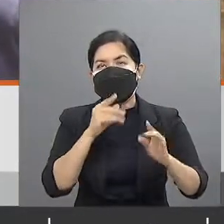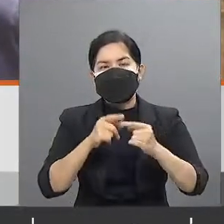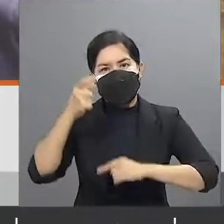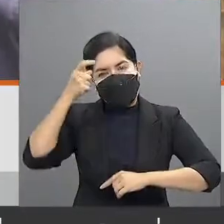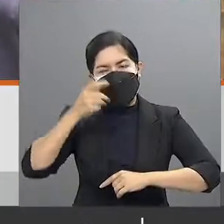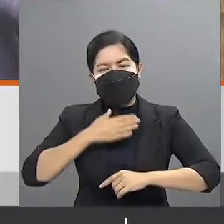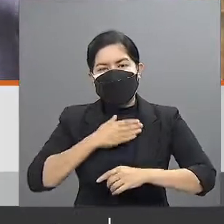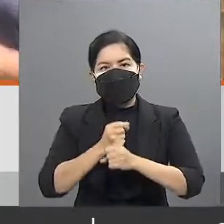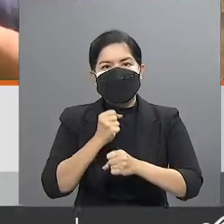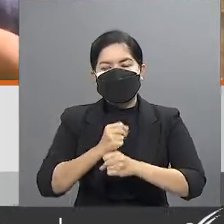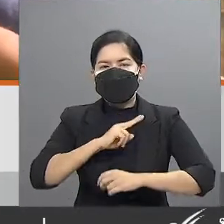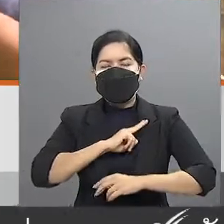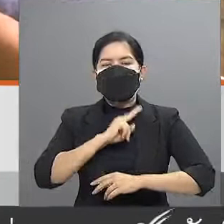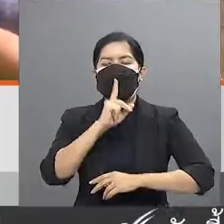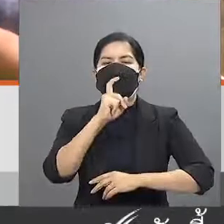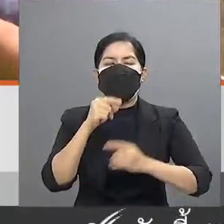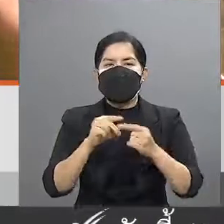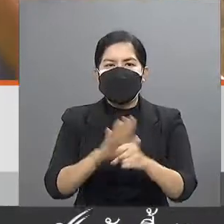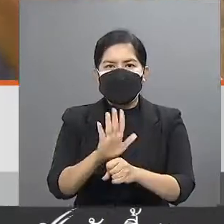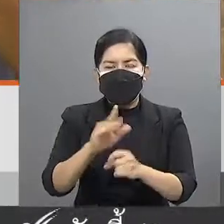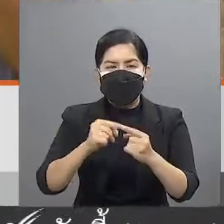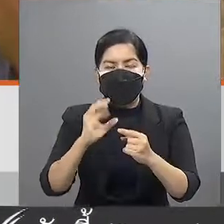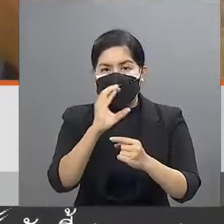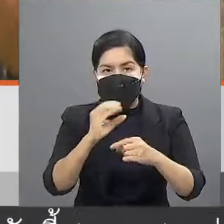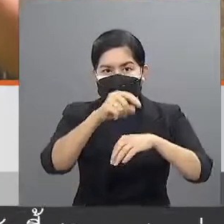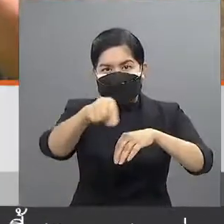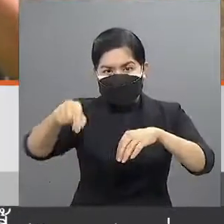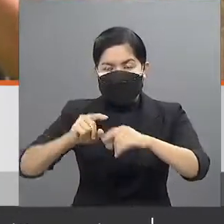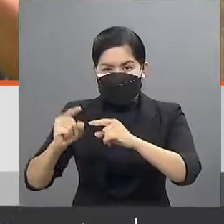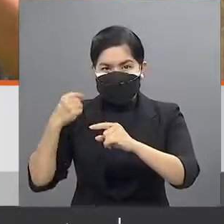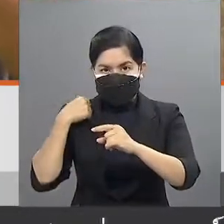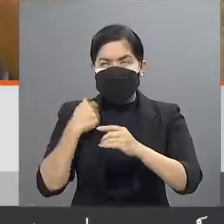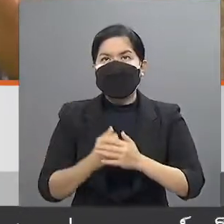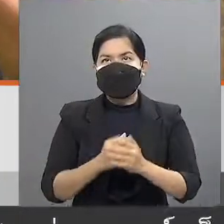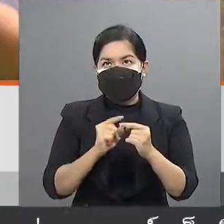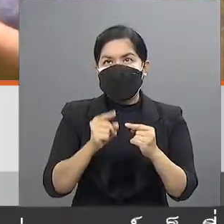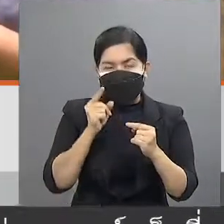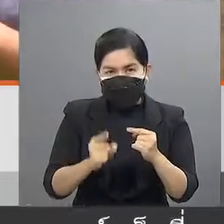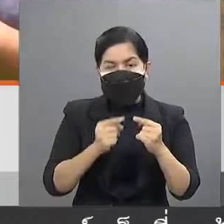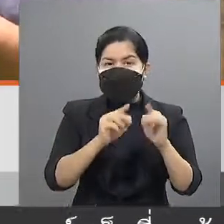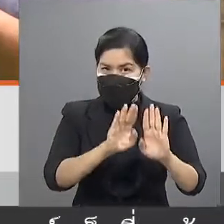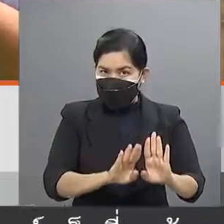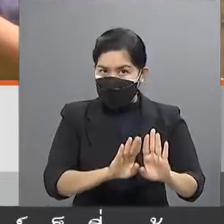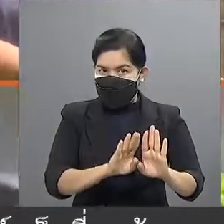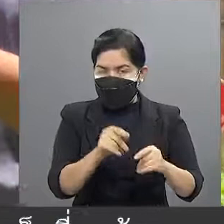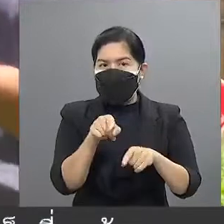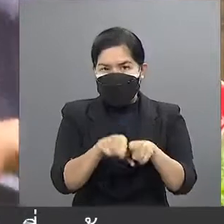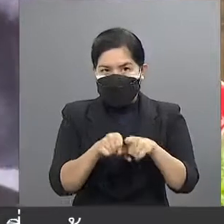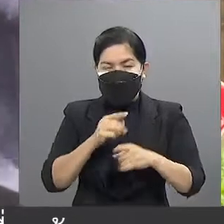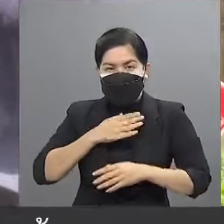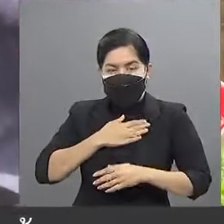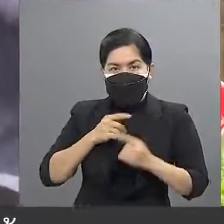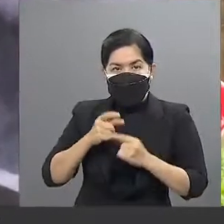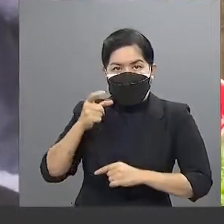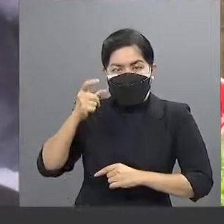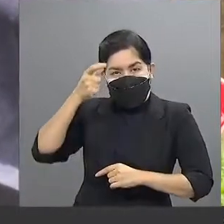อนแต่คือวัวที่ผมจะส่งให้ลูกค้าของผมต้องเป็นสายพันธุ์แม่พันธุ์มาจากของผมเท่านั้นนะผมจะไม่เอาของค